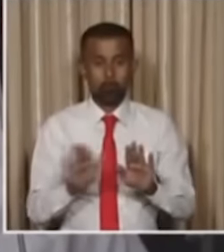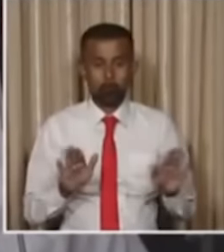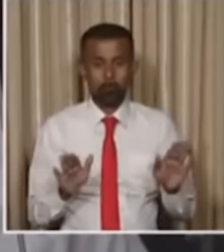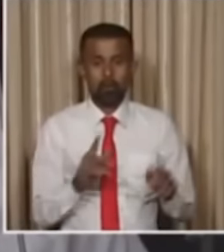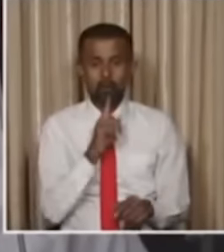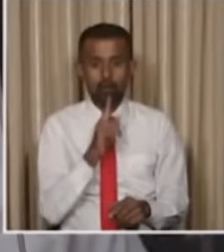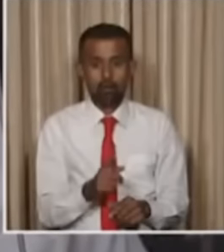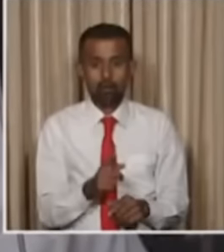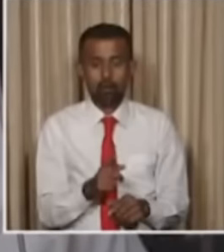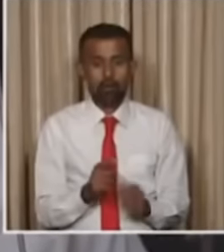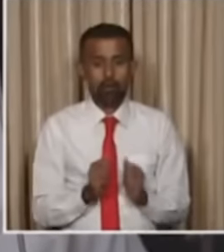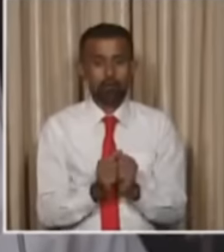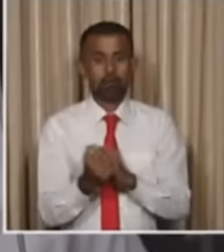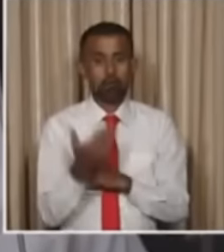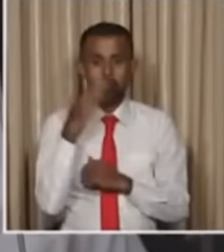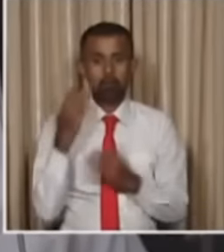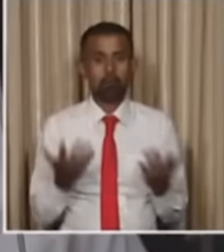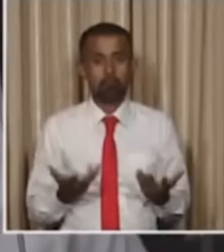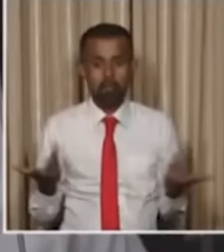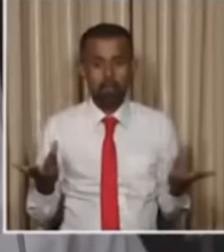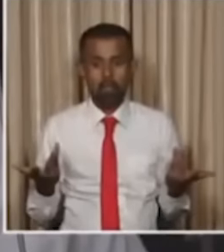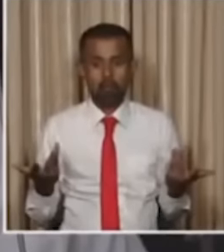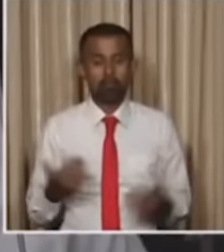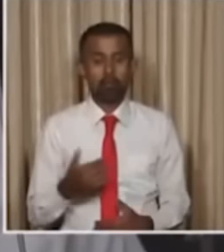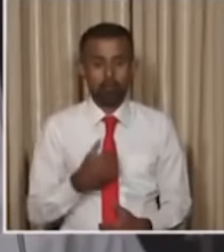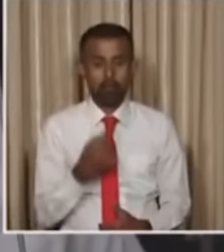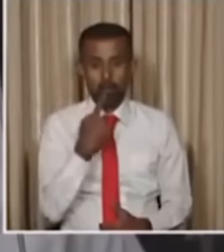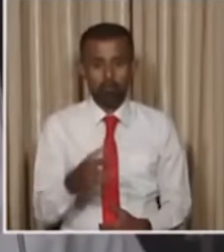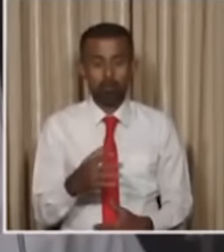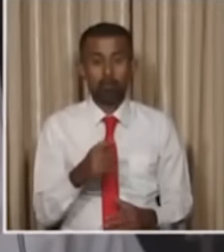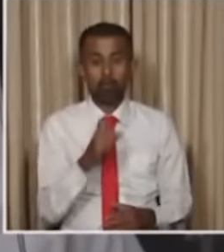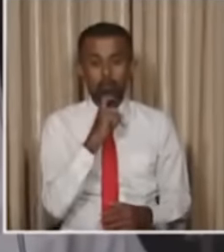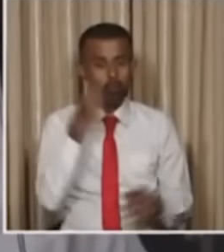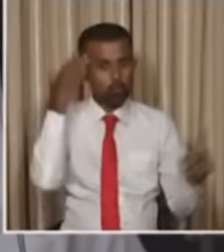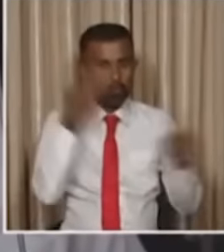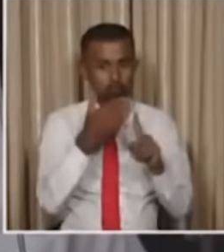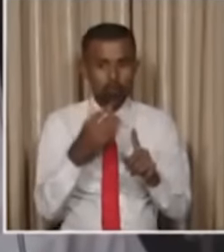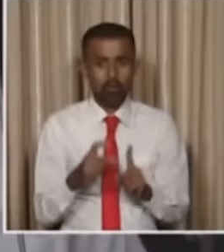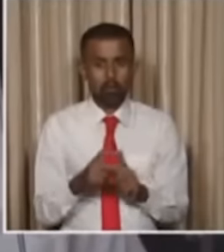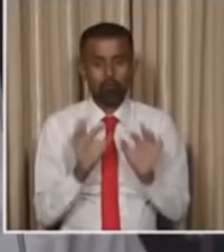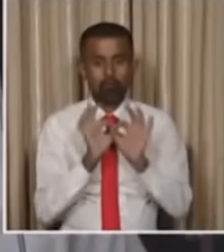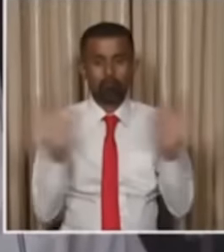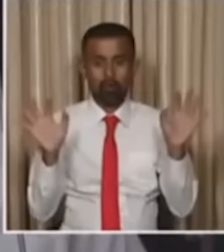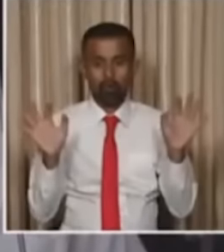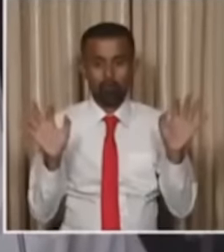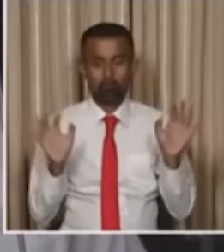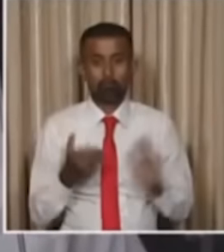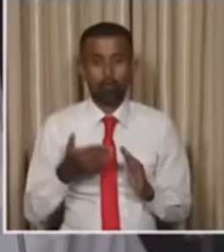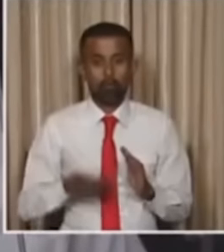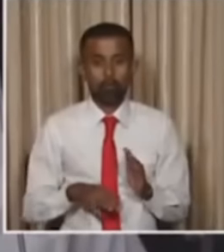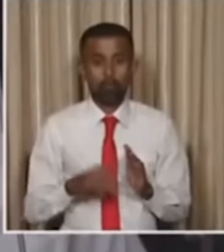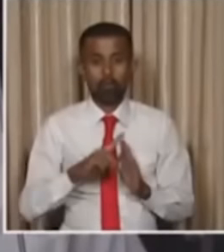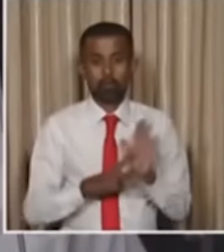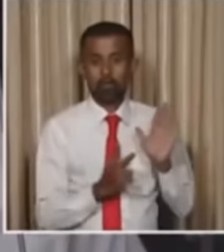කියලා ඔවුන්ට කරන්න හැකියාවක් නැහැ. අනික මම කිව්වා මේ අධිකරණයේ සම්බන්ධයෙන් කරපු බරපතල ප්‍රකාශය මොකද ගමේ ජනතා